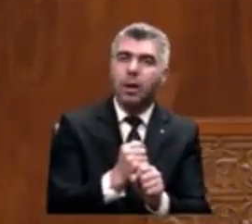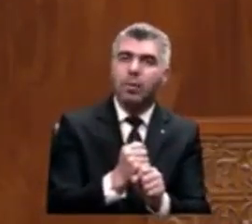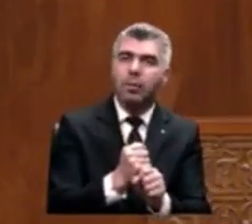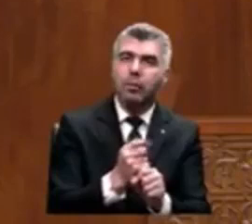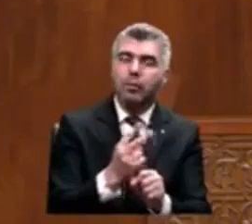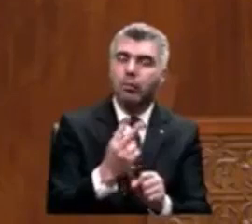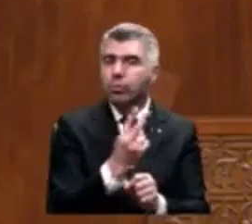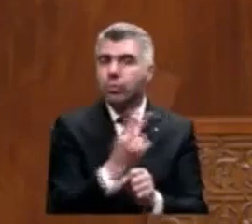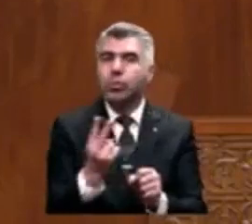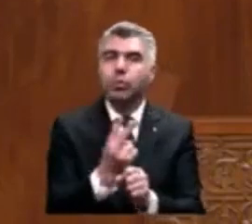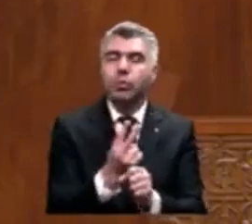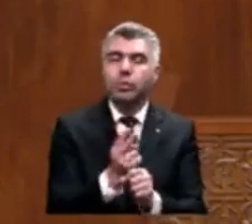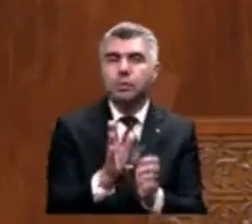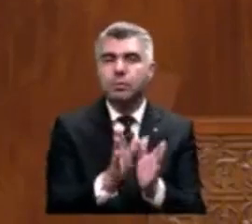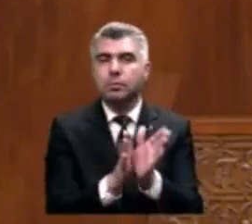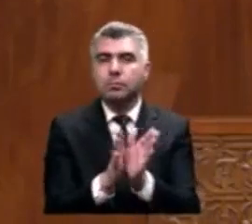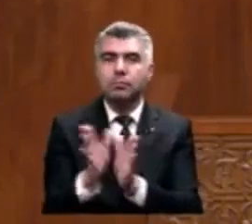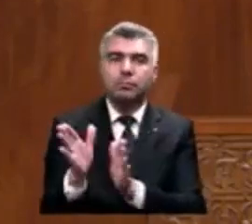بتفاني